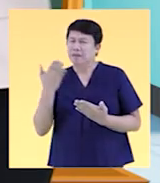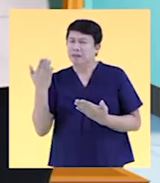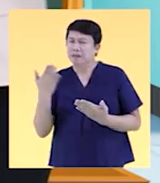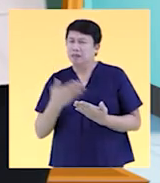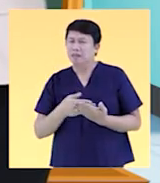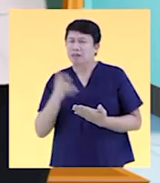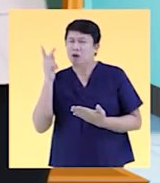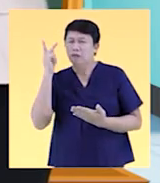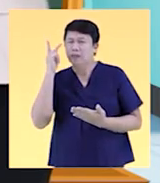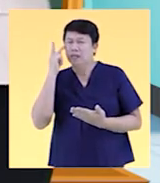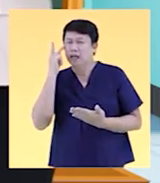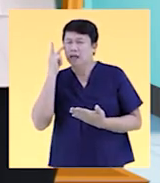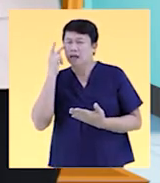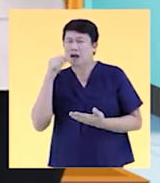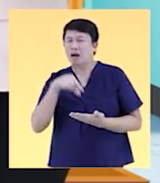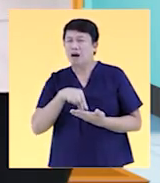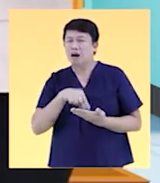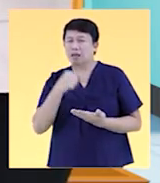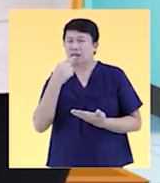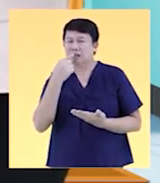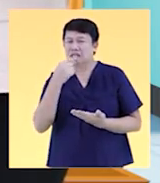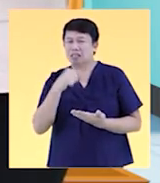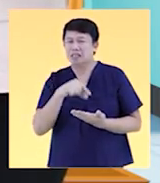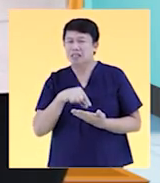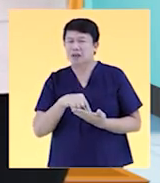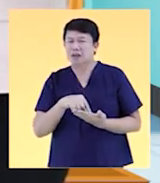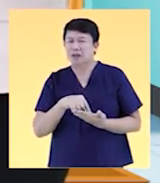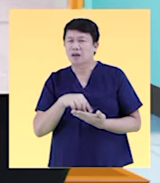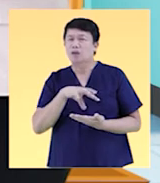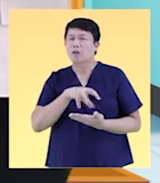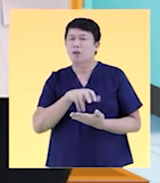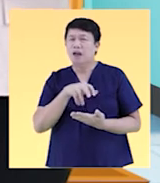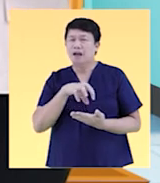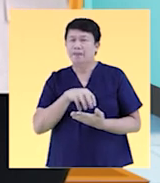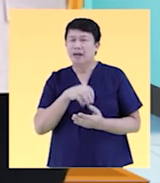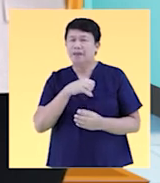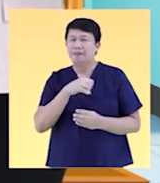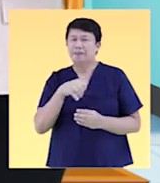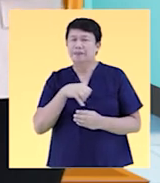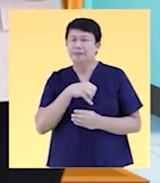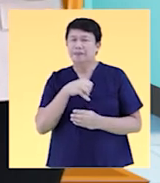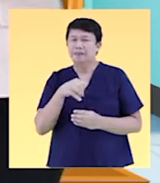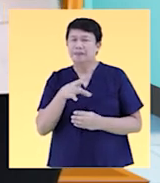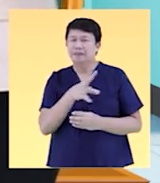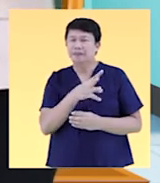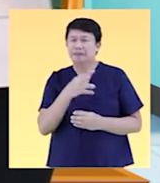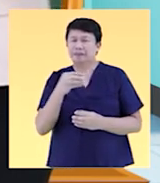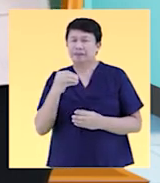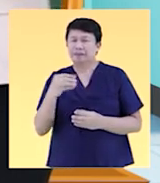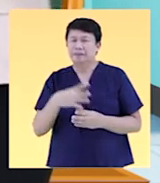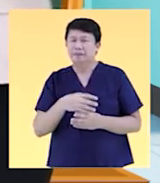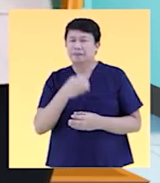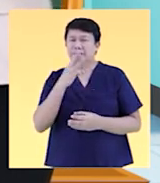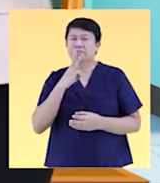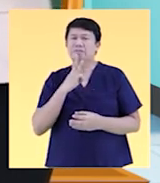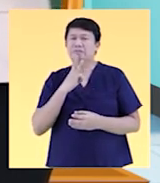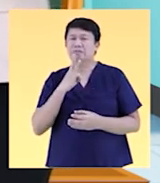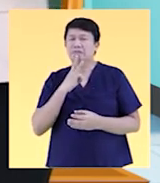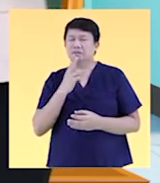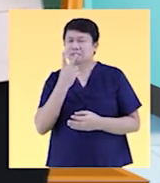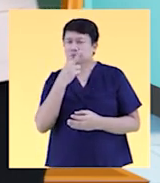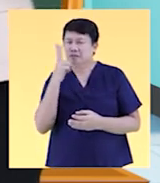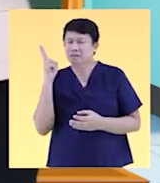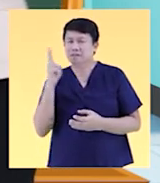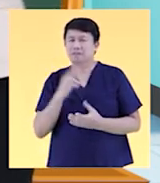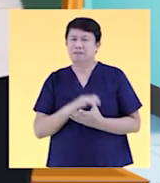Makakabili kaya siya ng crackers, gulaman, at bottled water?